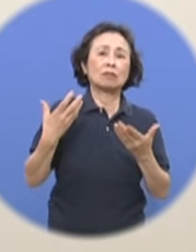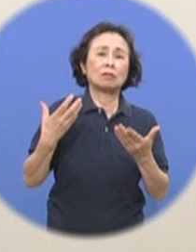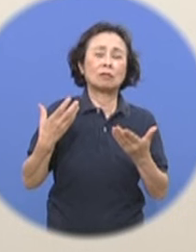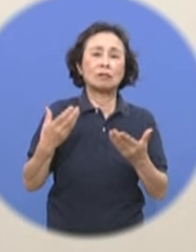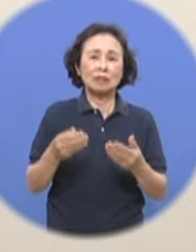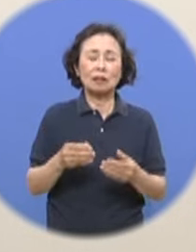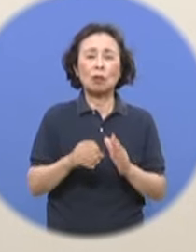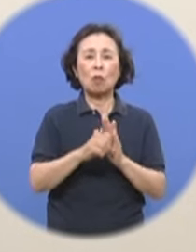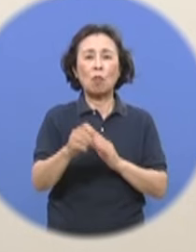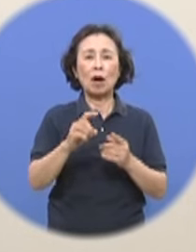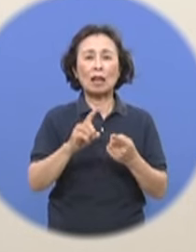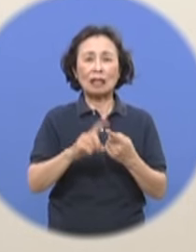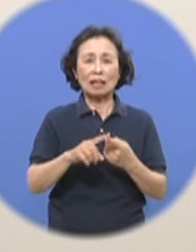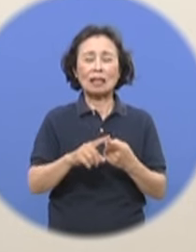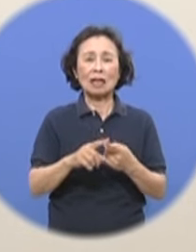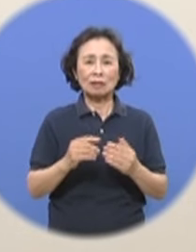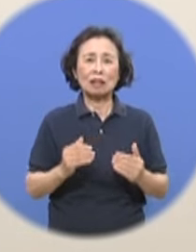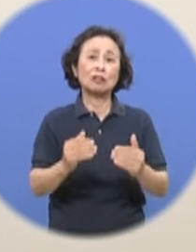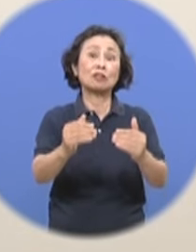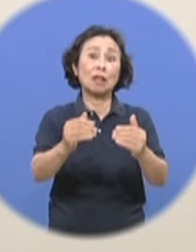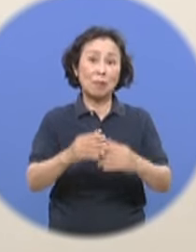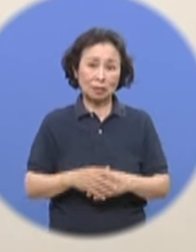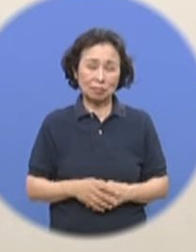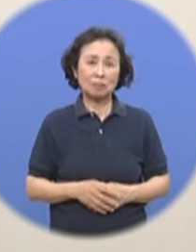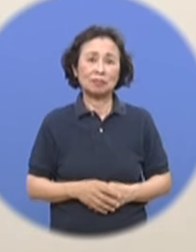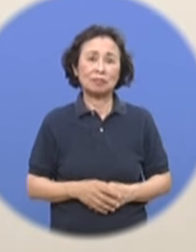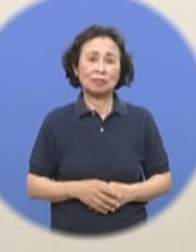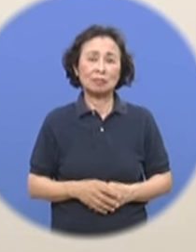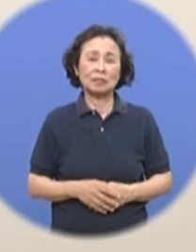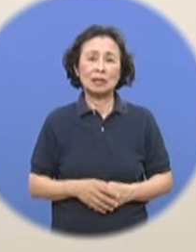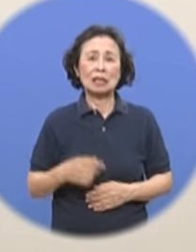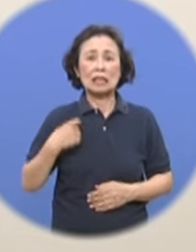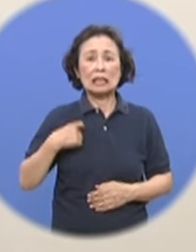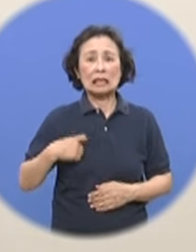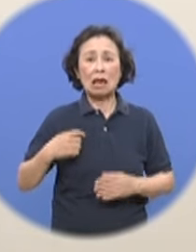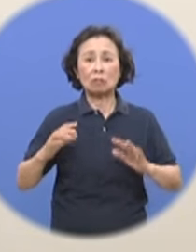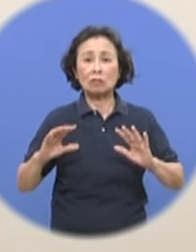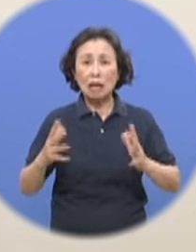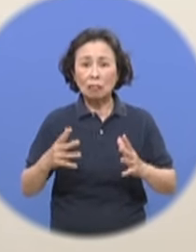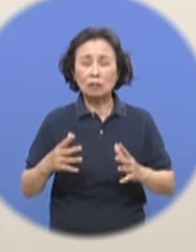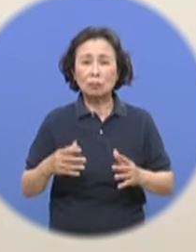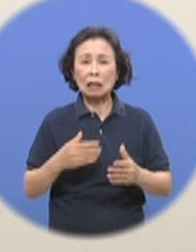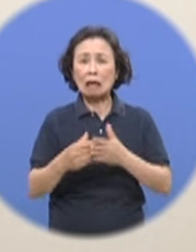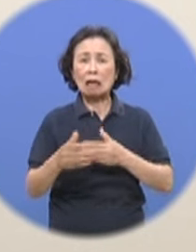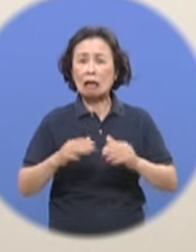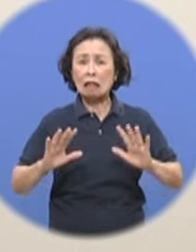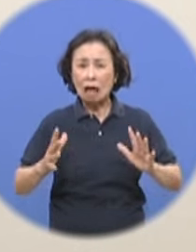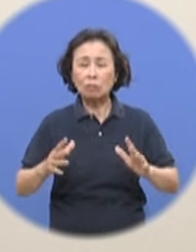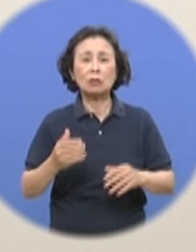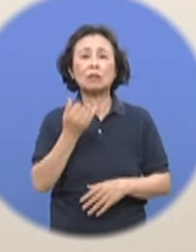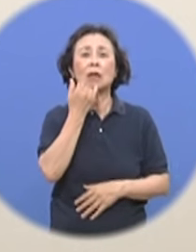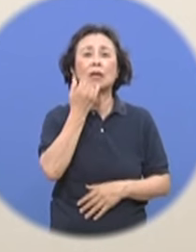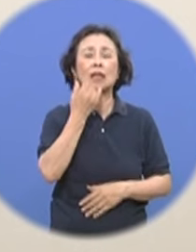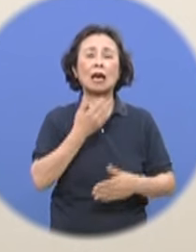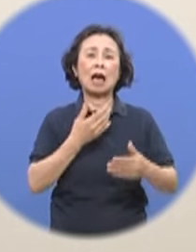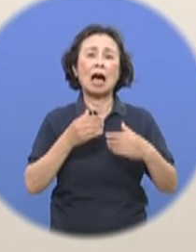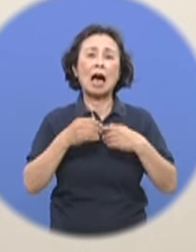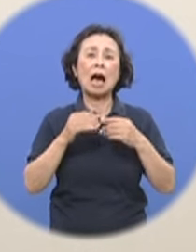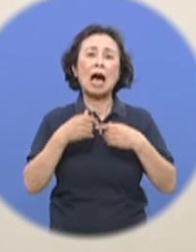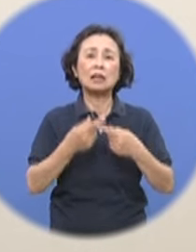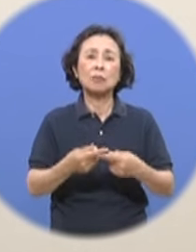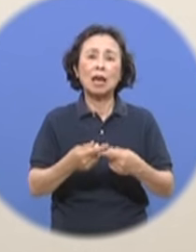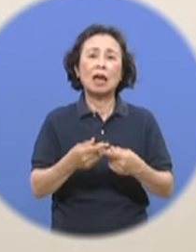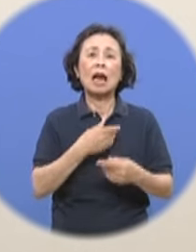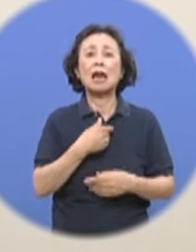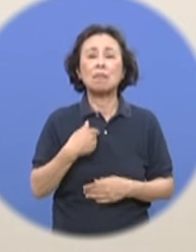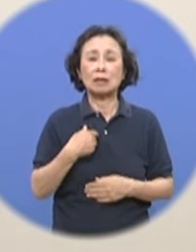んでいます。介護の仕事は無資格や未経験からでも始められますが、初任者研修を修了す